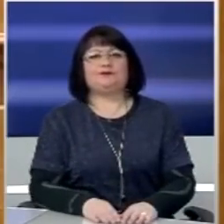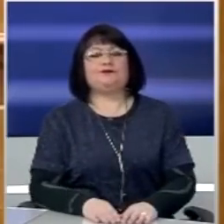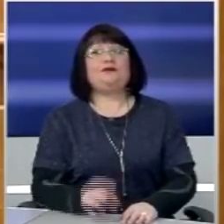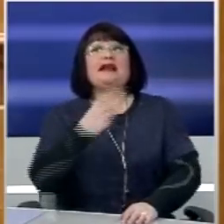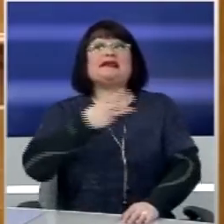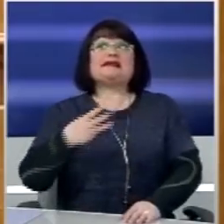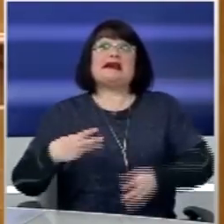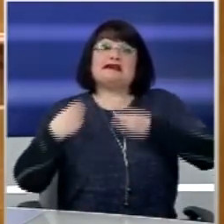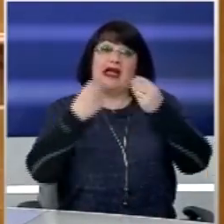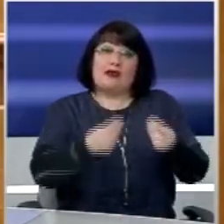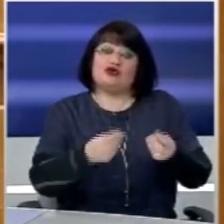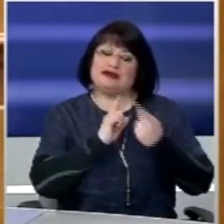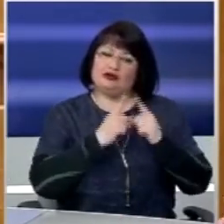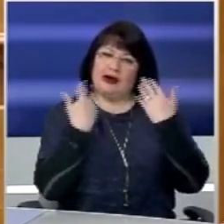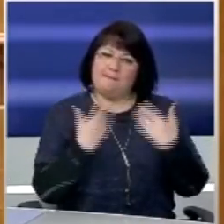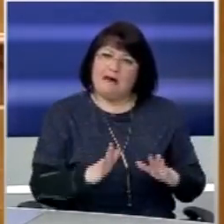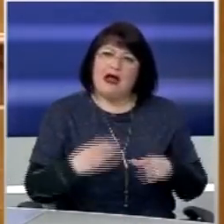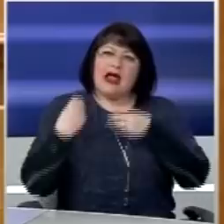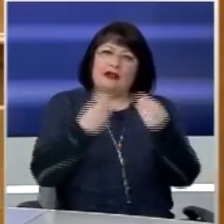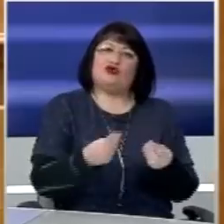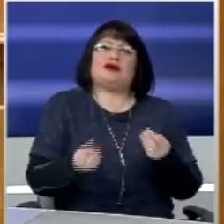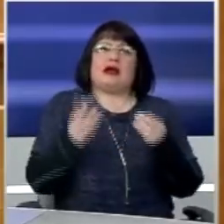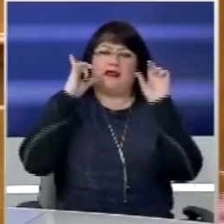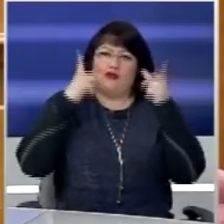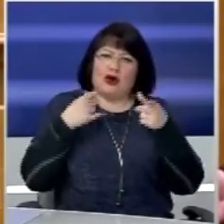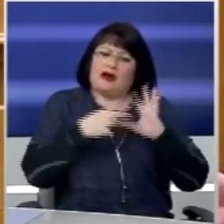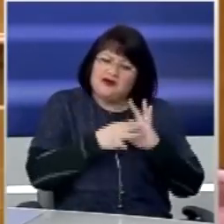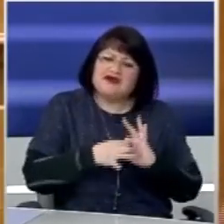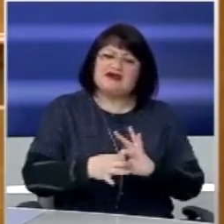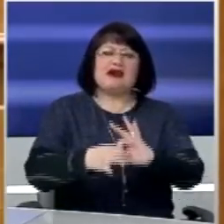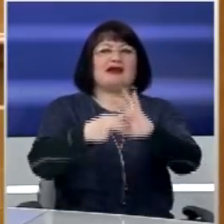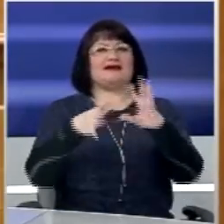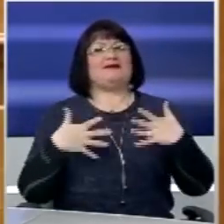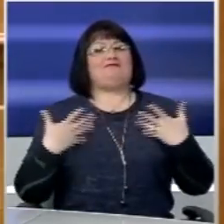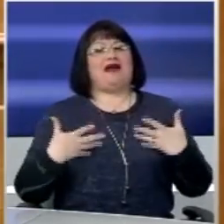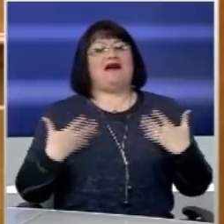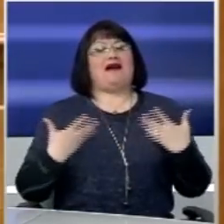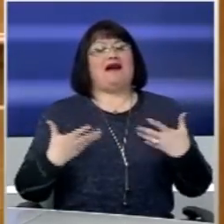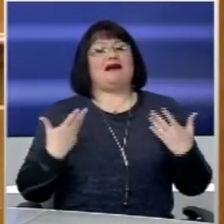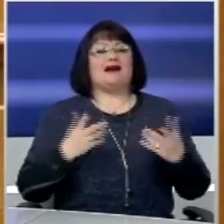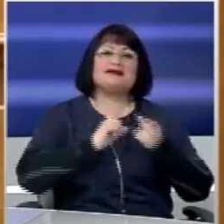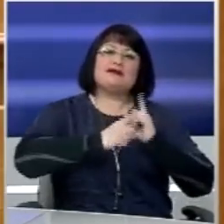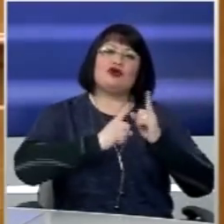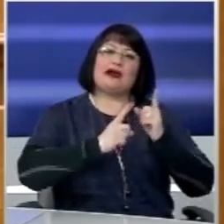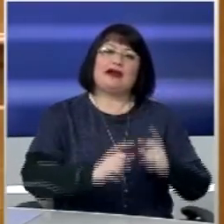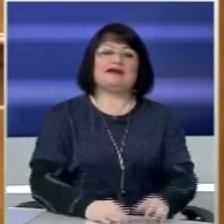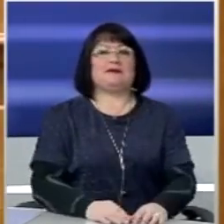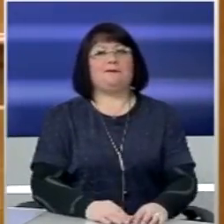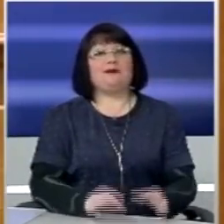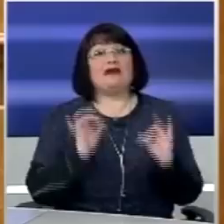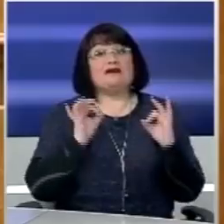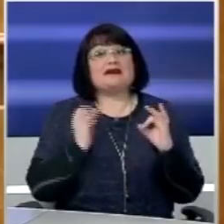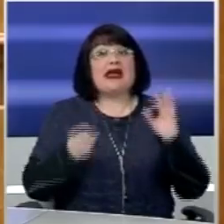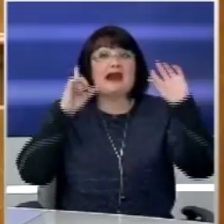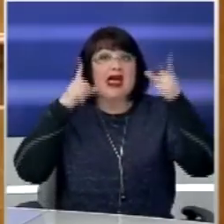ο ΣΥΡΙΖΑ στη Νέα Δημοκρατία και η Νέα Δημοκρατία βέβαια τη συνεχίζει με τα χαράς. Άλλωστε τη Νέα Δημοκρατία την